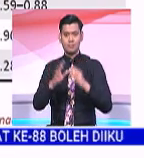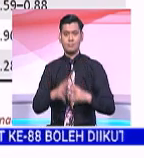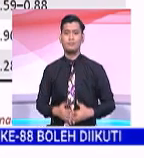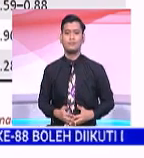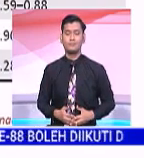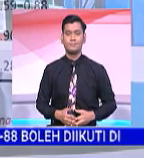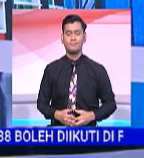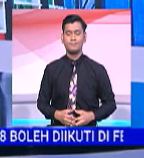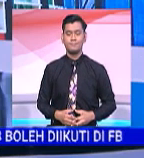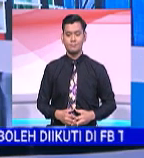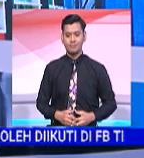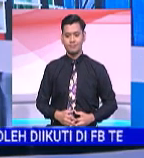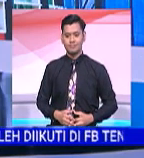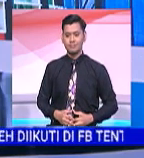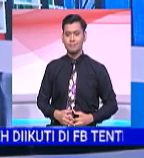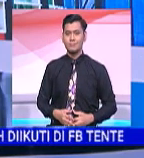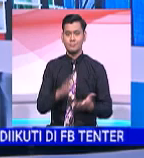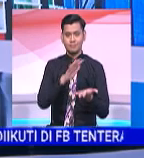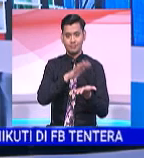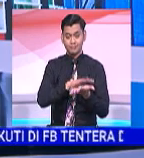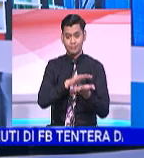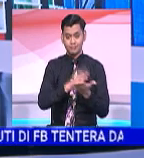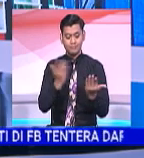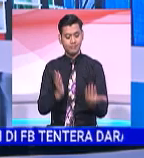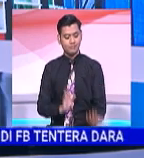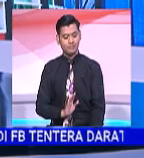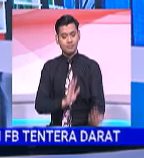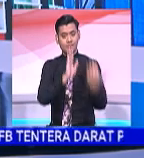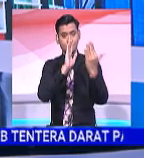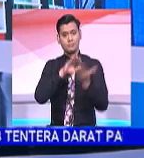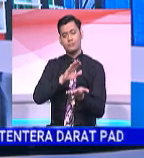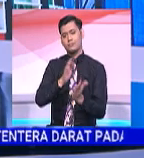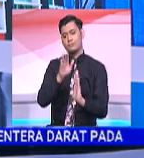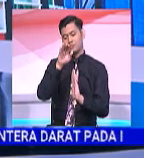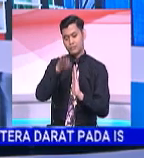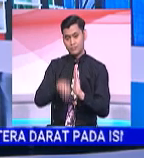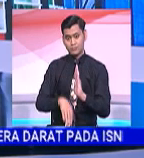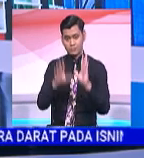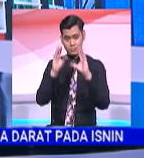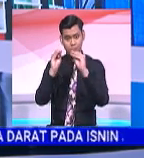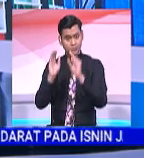Mizi Rashid. Terus bersama kami selama sejam untuk laporan berita dari seluruh negara.